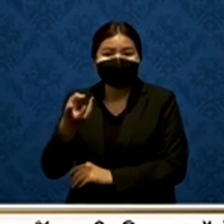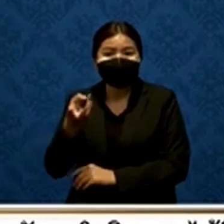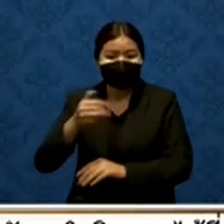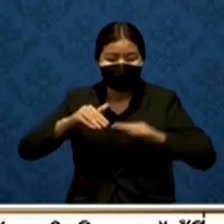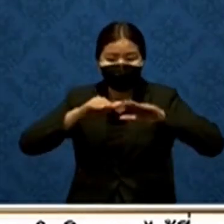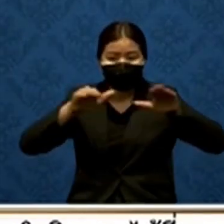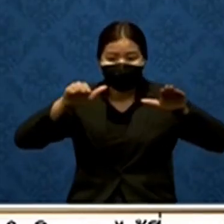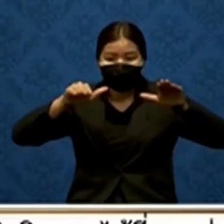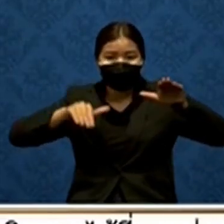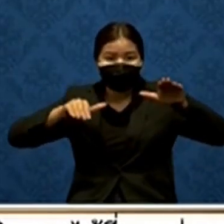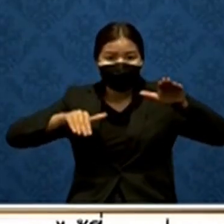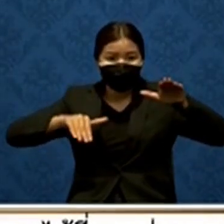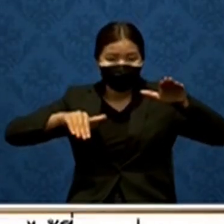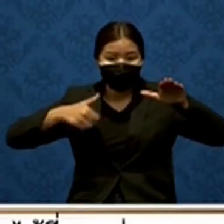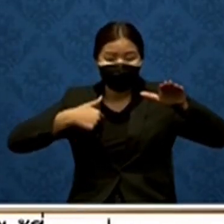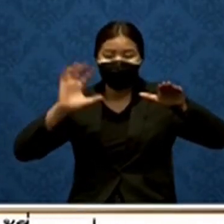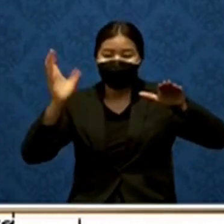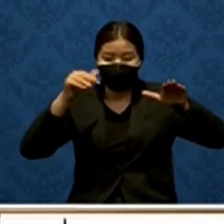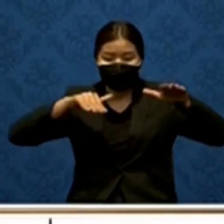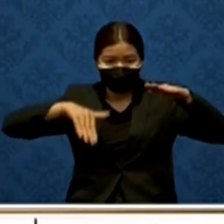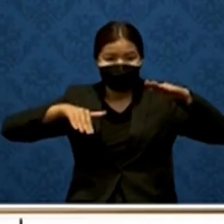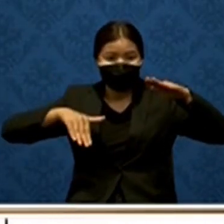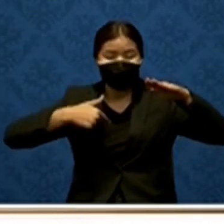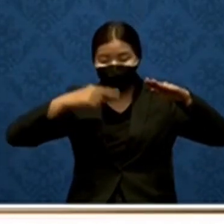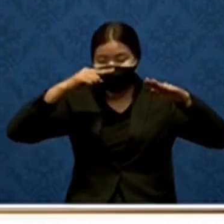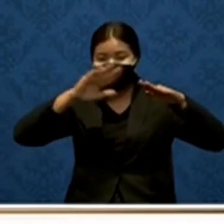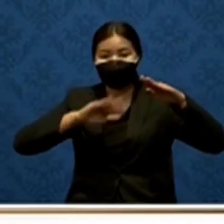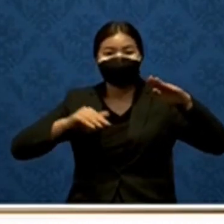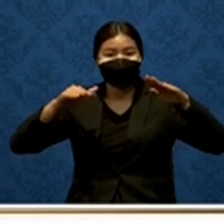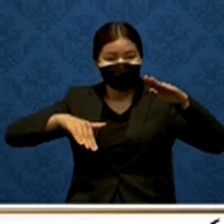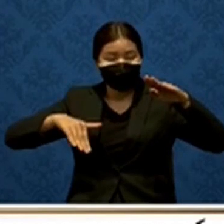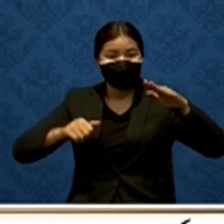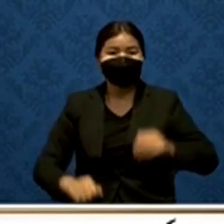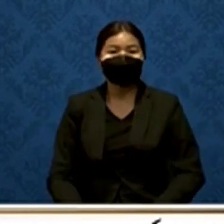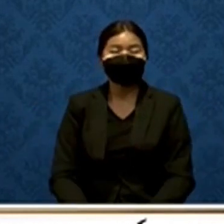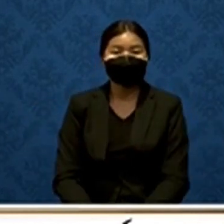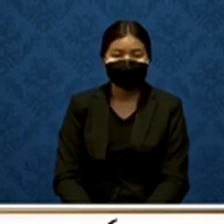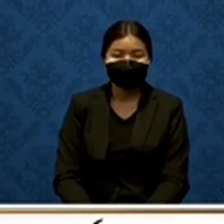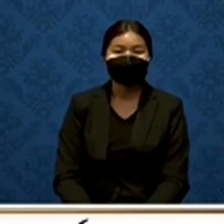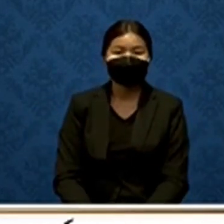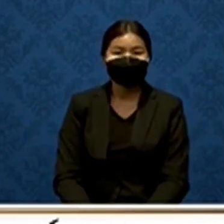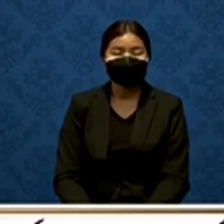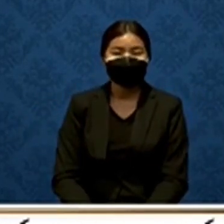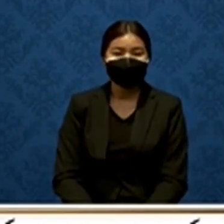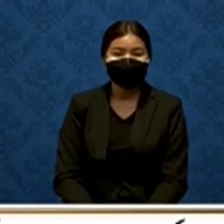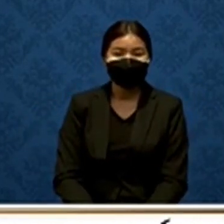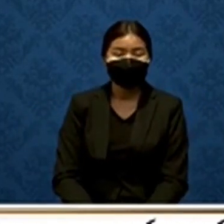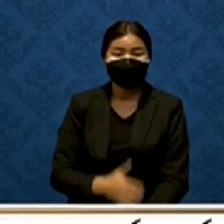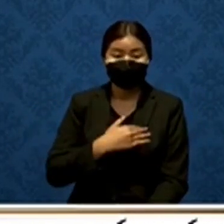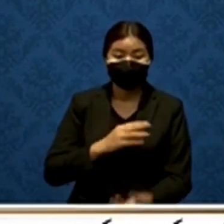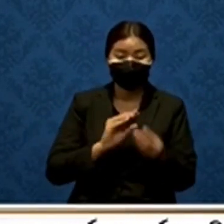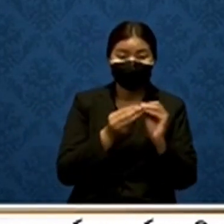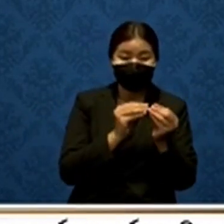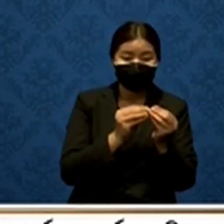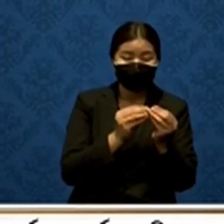ต่ำกวาอัตราเพิ่มเฉลี่ยของโลกแล้วก็ตัวเลขที่สองที่ขออนิยกราบเรียนก็คือว่าเมื่อเอาตัวเลขเดือนเม